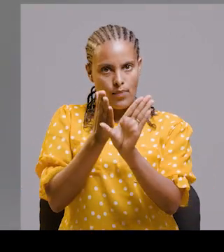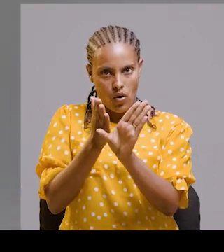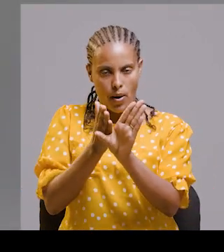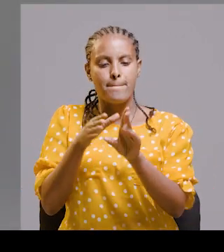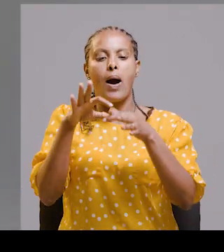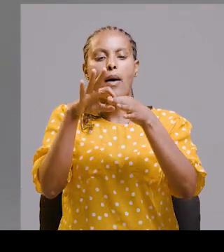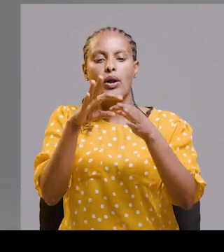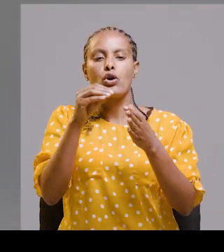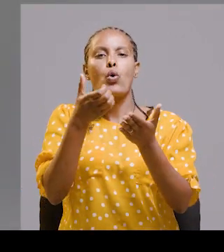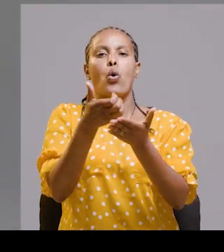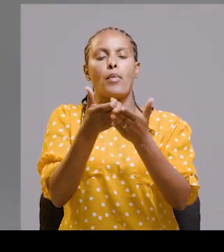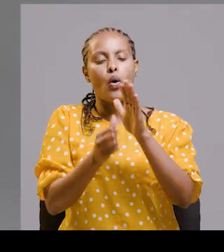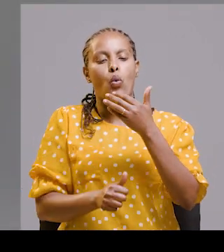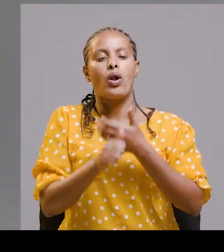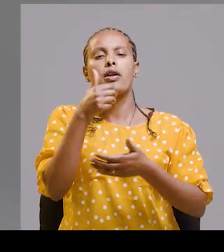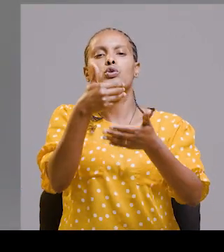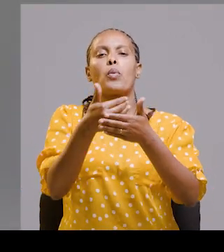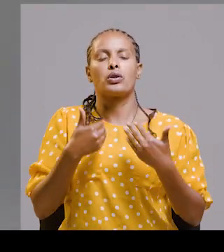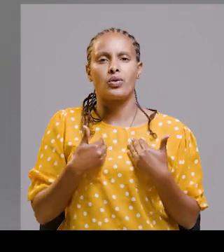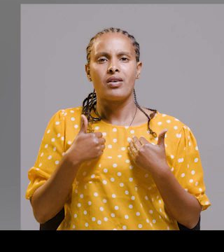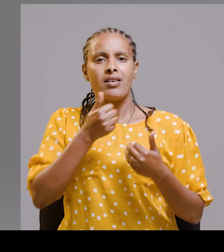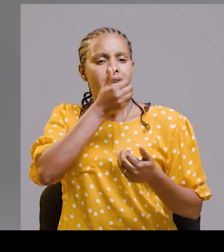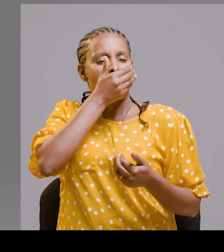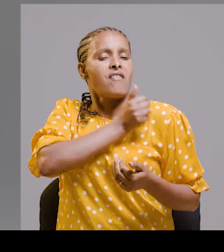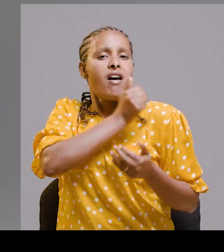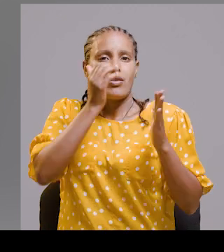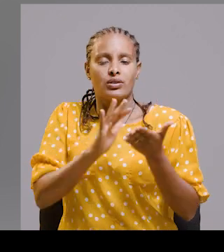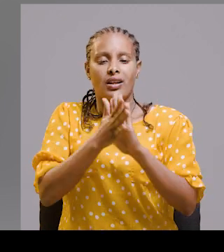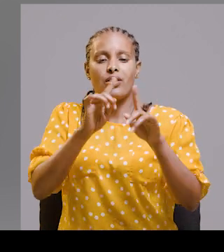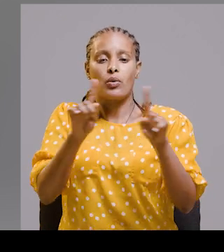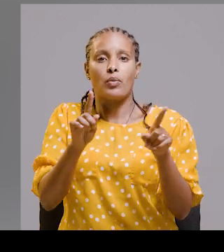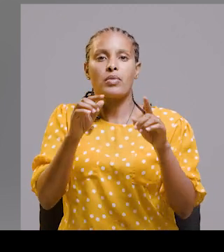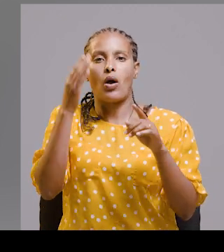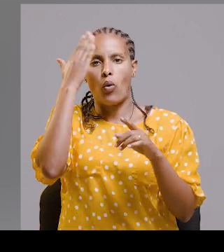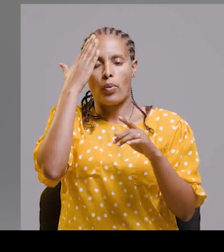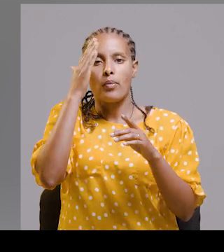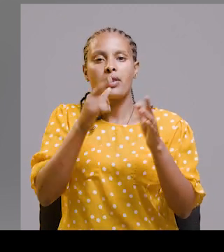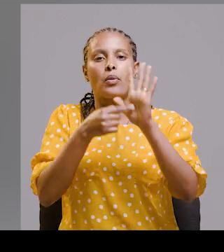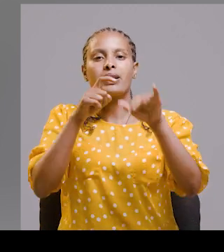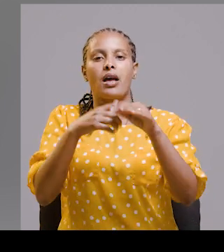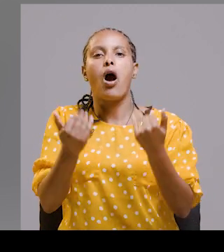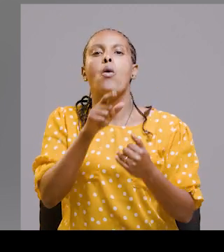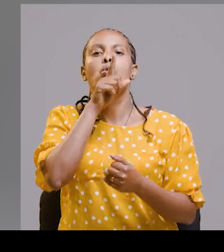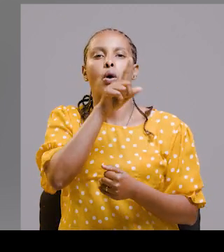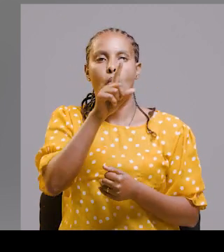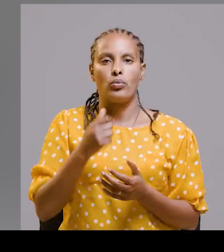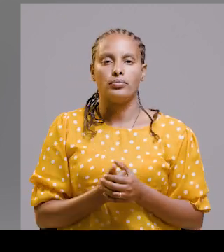ልቦናዊ ማህበራዊና ኢኮኖሚያዊ ጉዳት ደርሶባቸዋል። ደፋሪዎች ሰለይተው የሚታወቁበትና የሚጠየቁበት ጊዜ አሁን